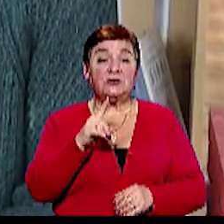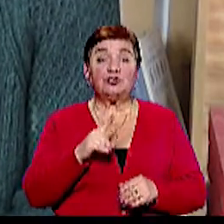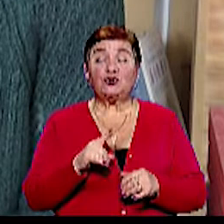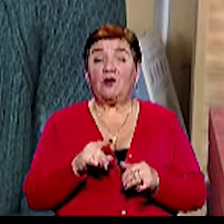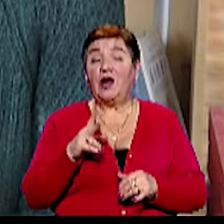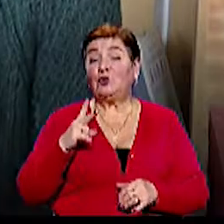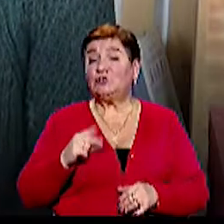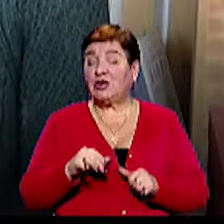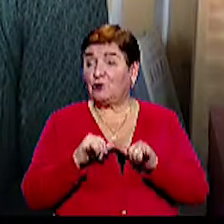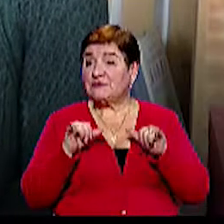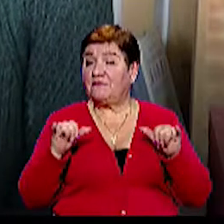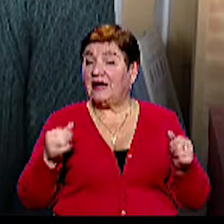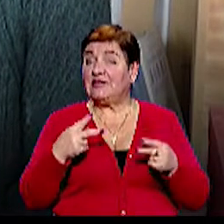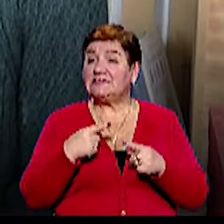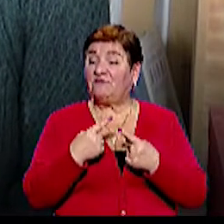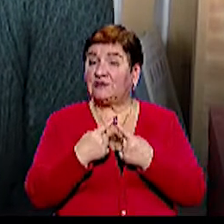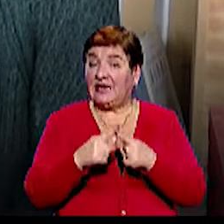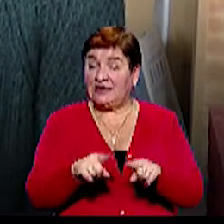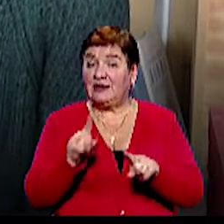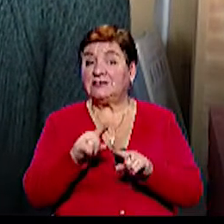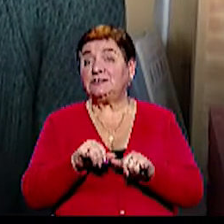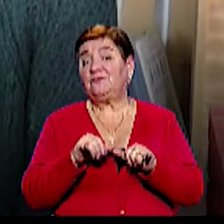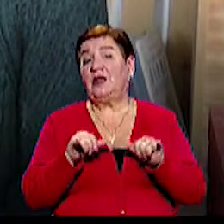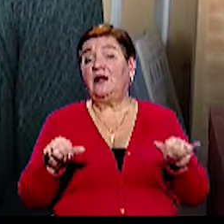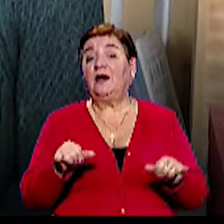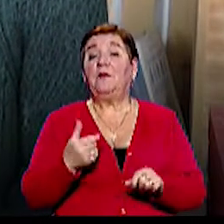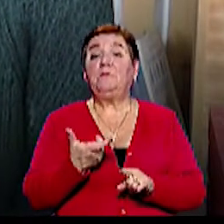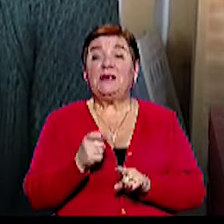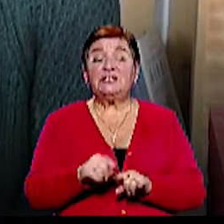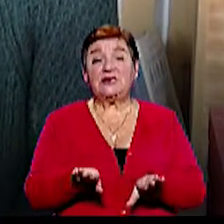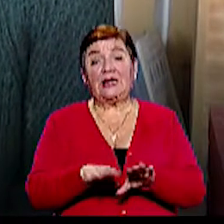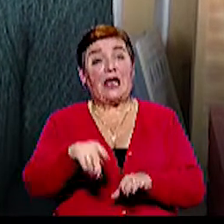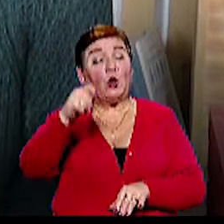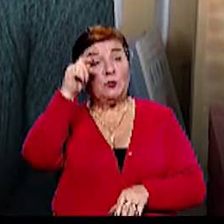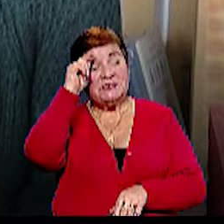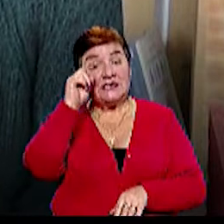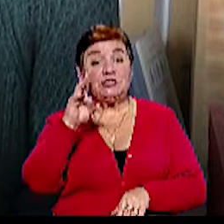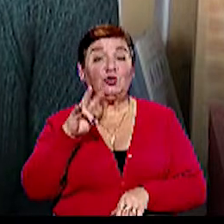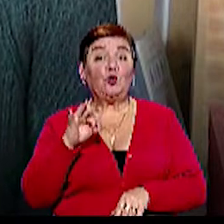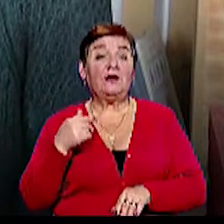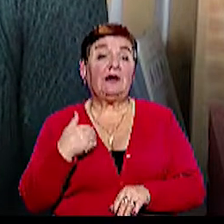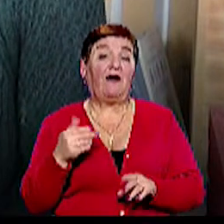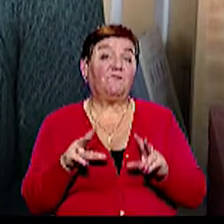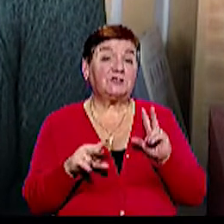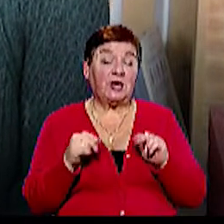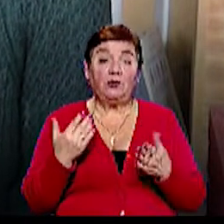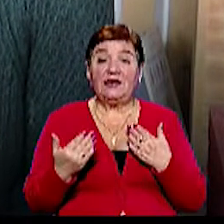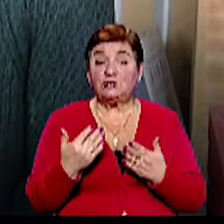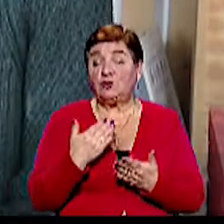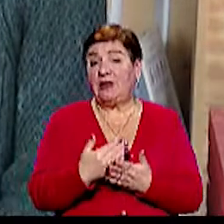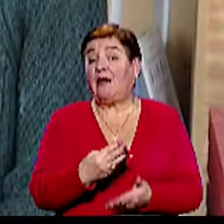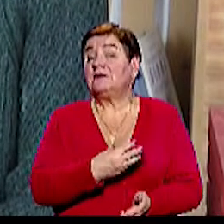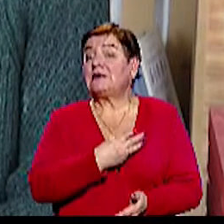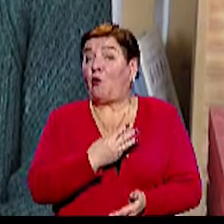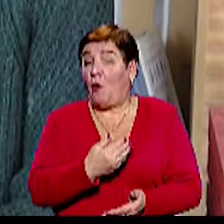тому що так, є багато стереотипів, що це більше хлопчаче, але я вважаю, що якщо ти маєш захоплення,